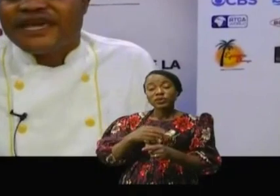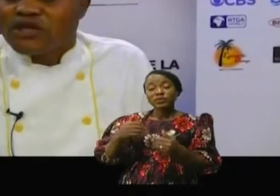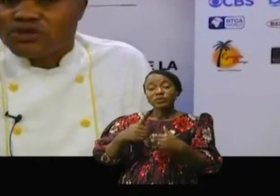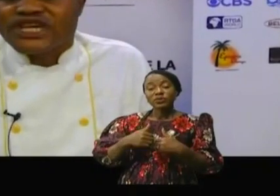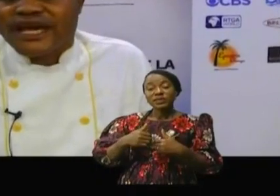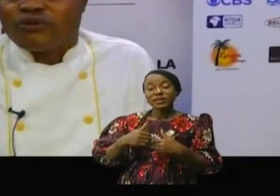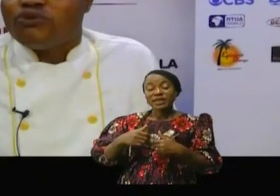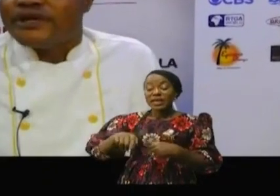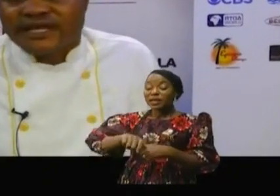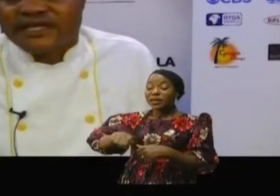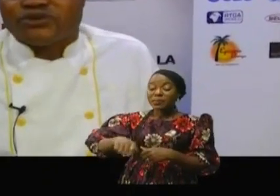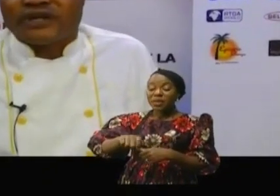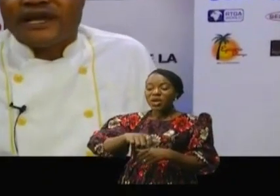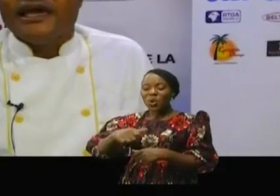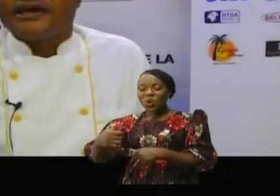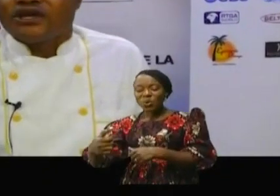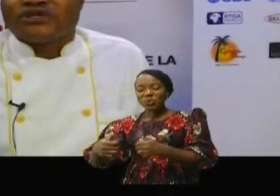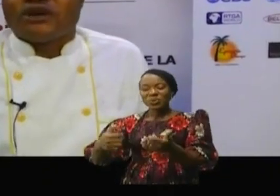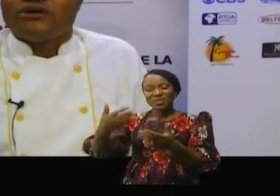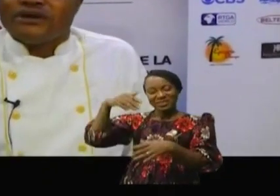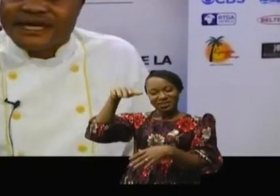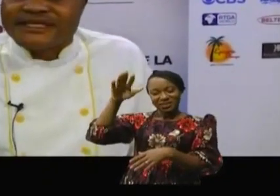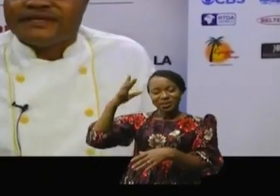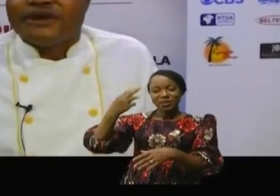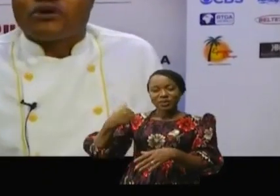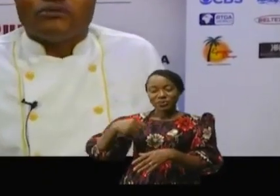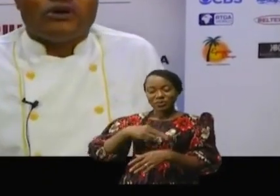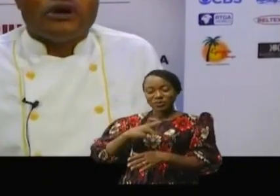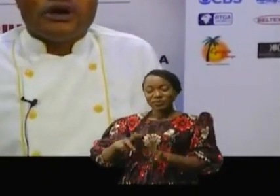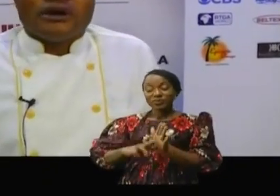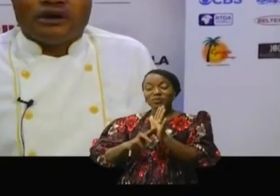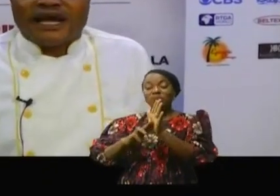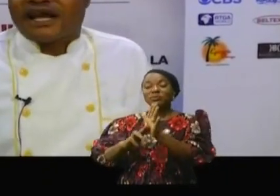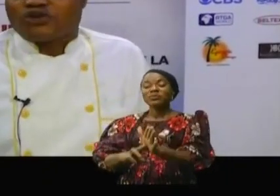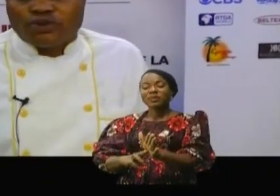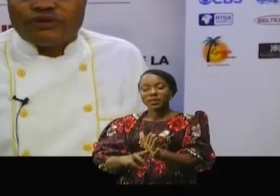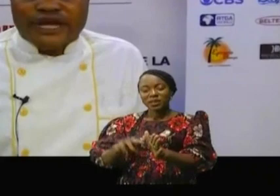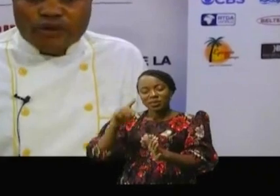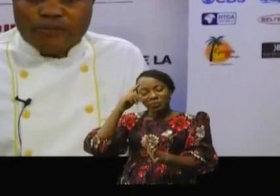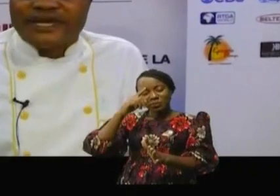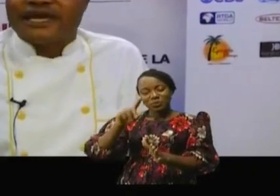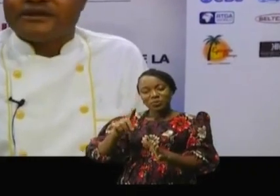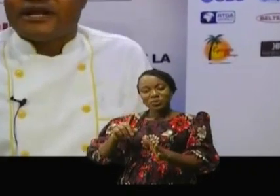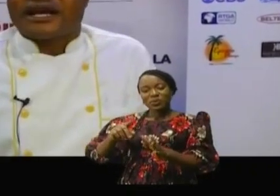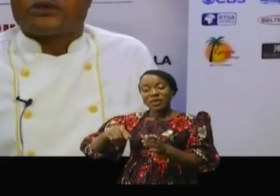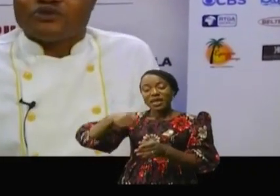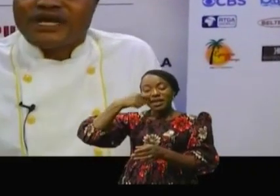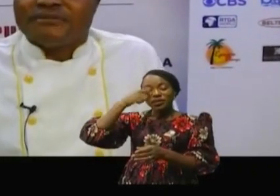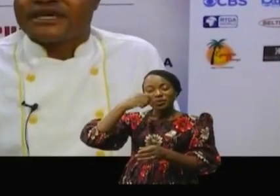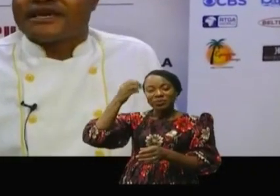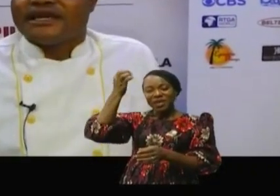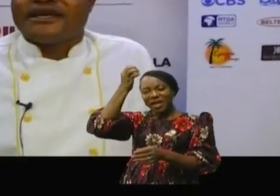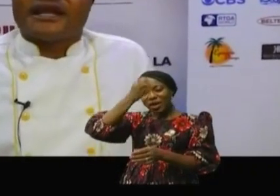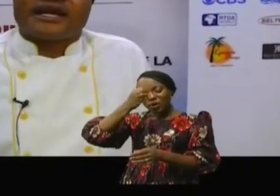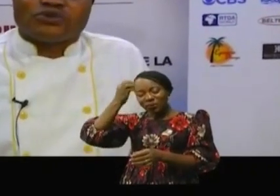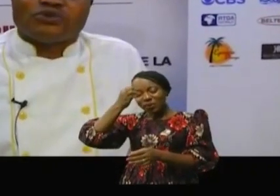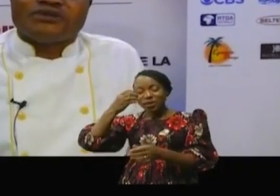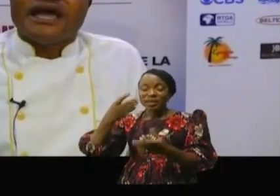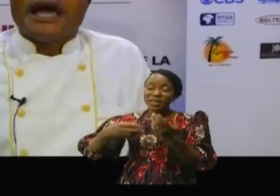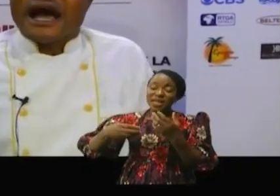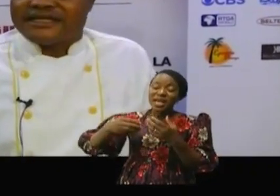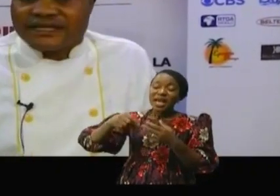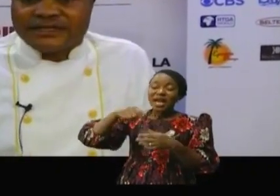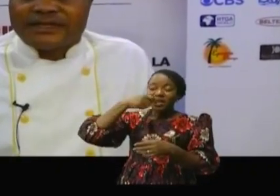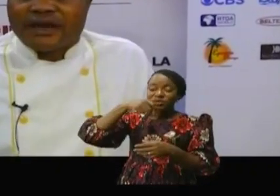buffets étrangers ou internationaux que nous allons exhiber comme la gastronomie européenne, la gastronomie américaine et la